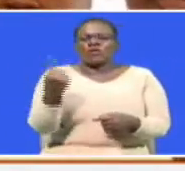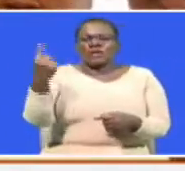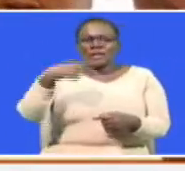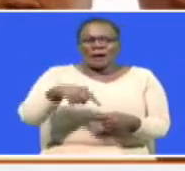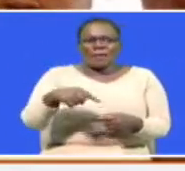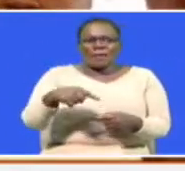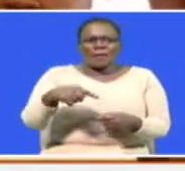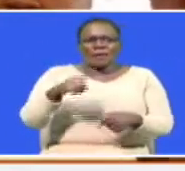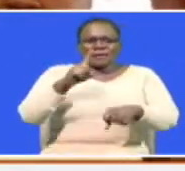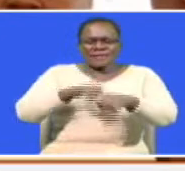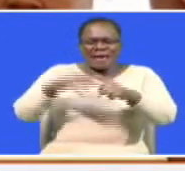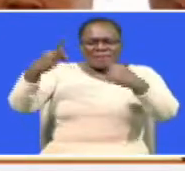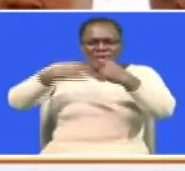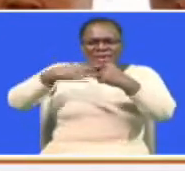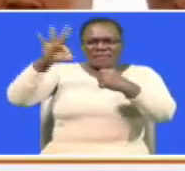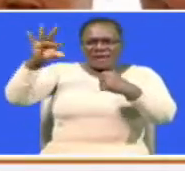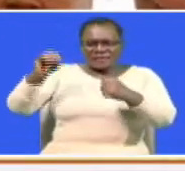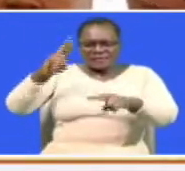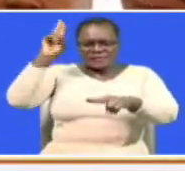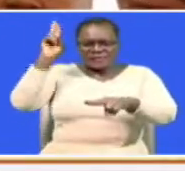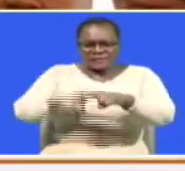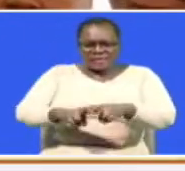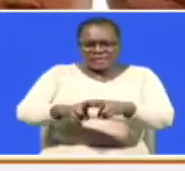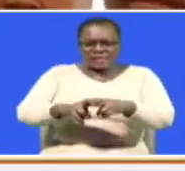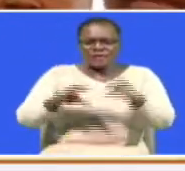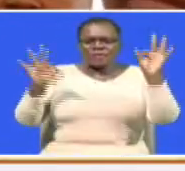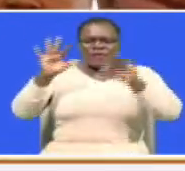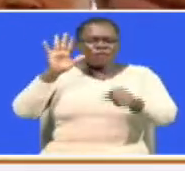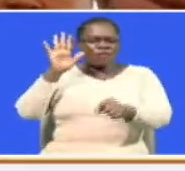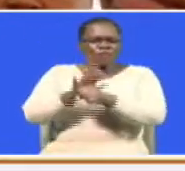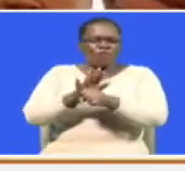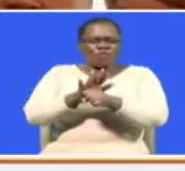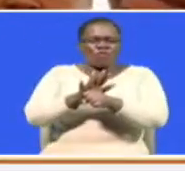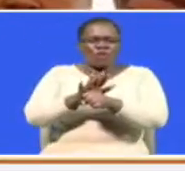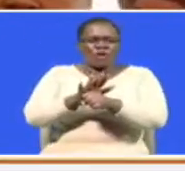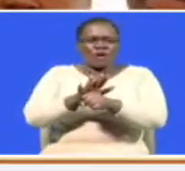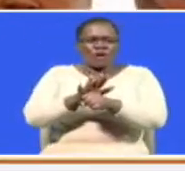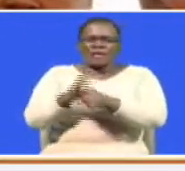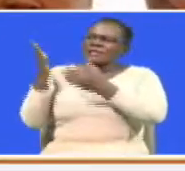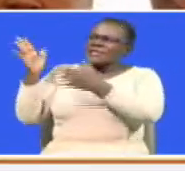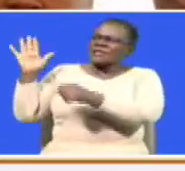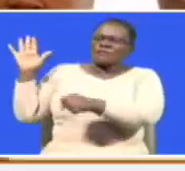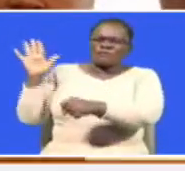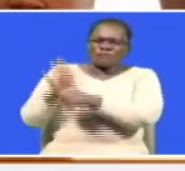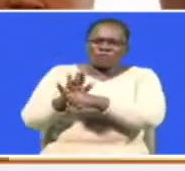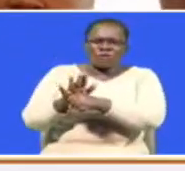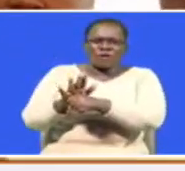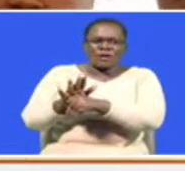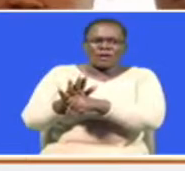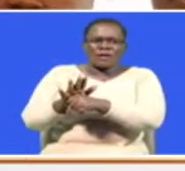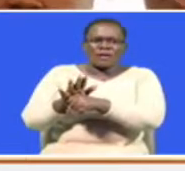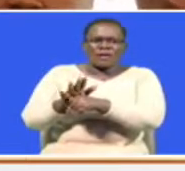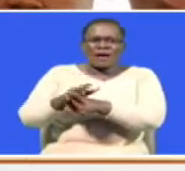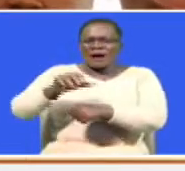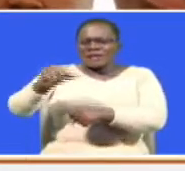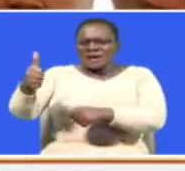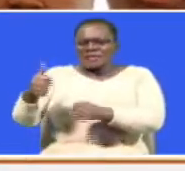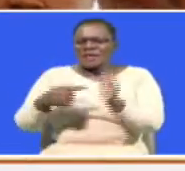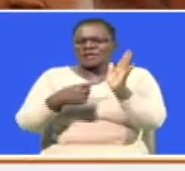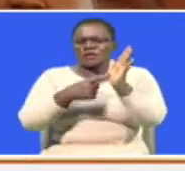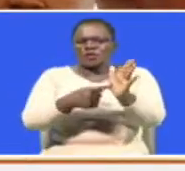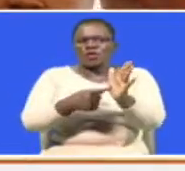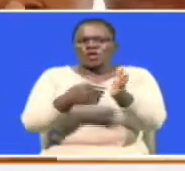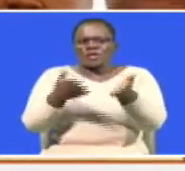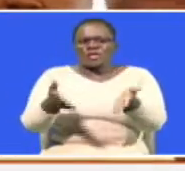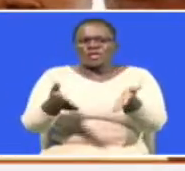450. By saa 2:30 wote wamekaa katika holi hii imejaa. Na holi nafikiri unaiona imejaa mpaka saa hizi. Hii yenyewe ni indication ya kuwa